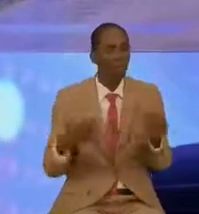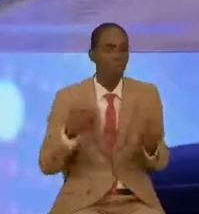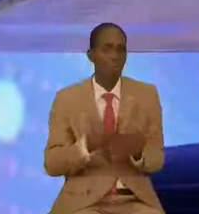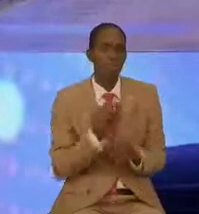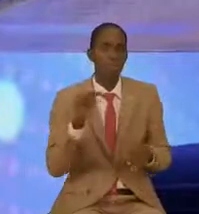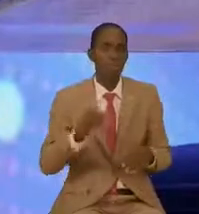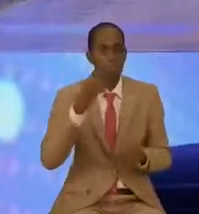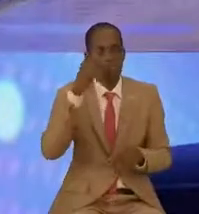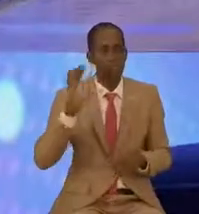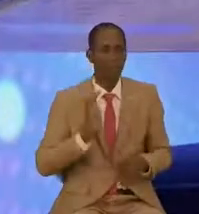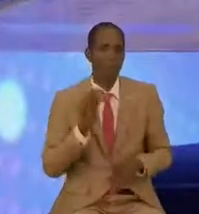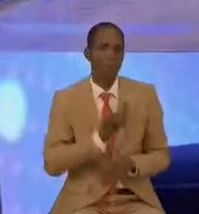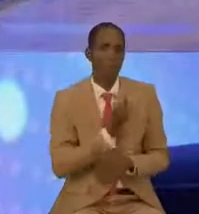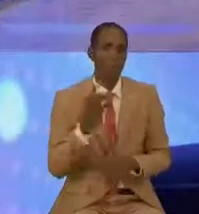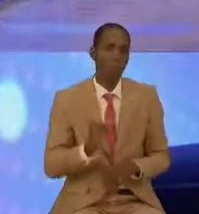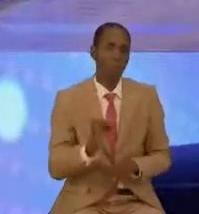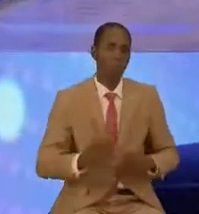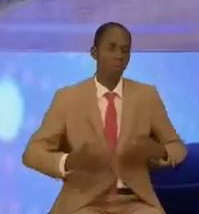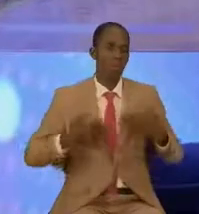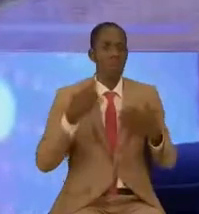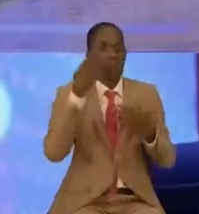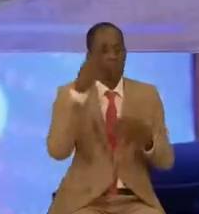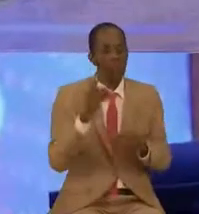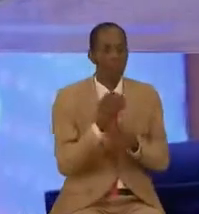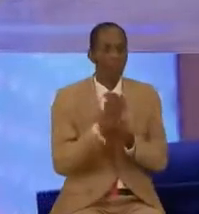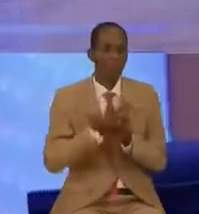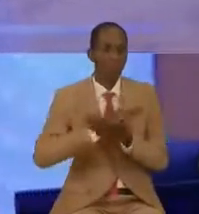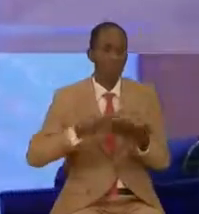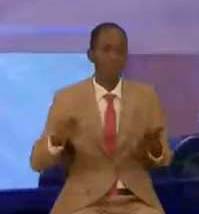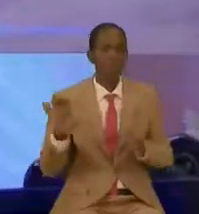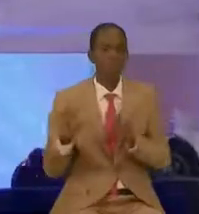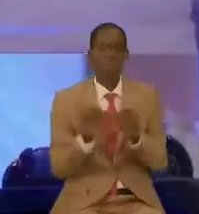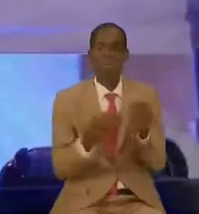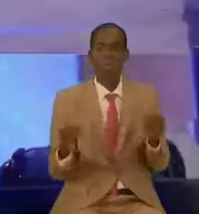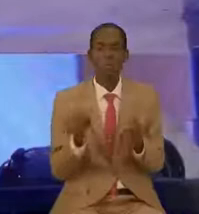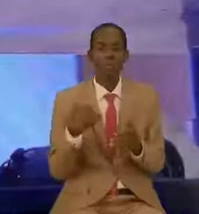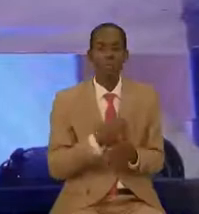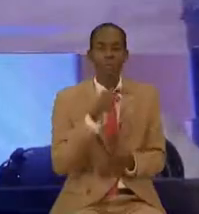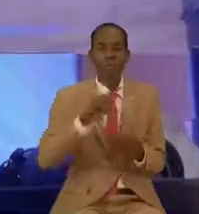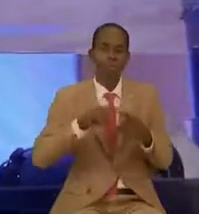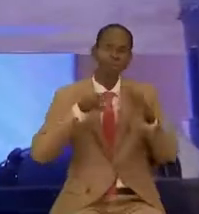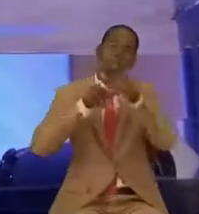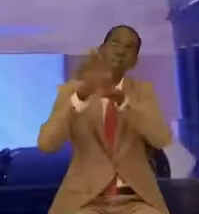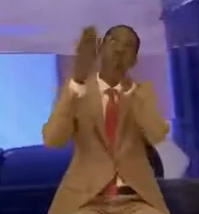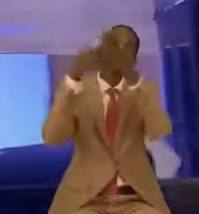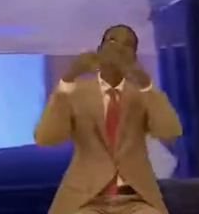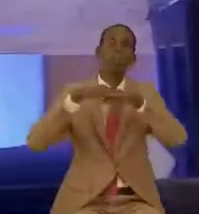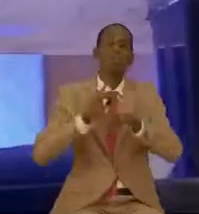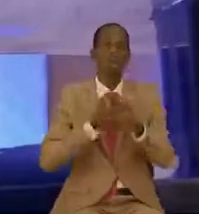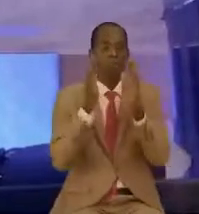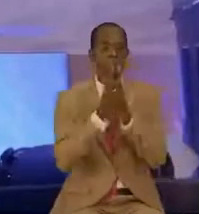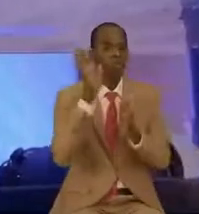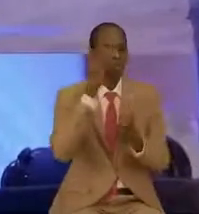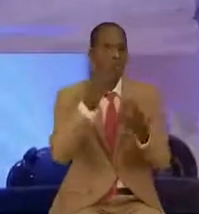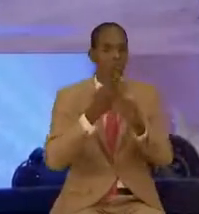tout ce dont on a besoin pour la vie éternelle, pour la sanctification. Le Seigneur a tout fait pour nous, pour aller au ciel. Le Seigneur tout fait, je prie